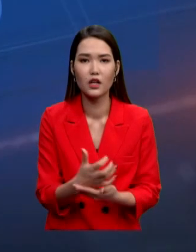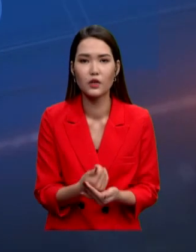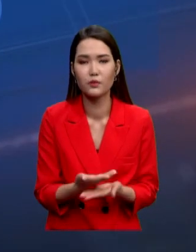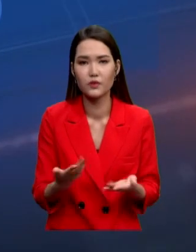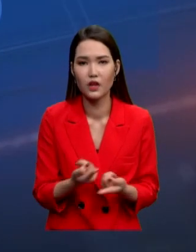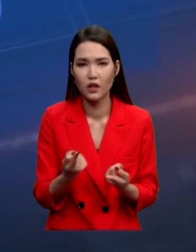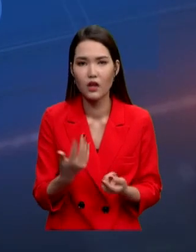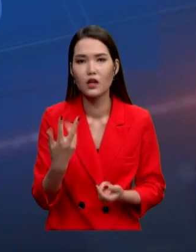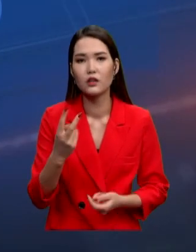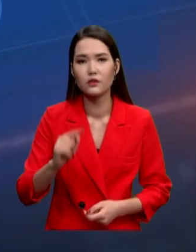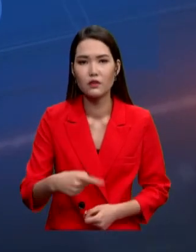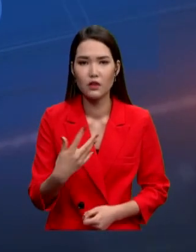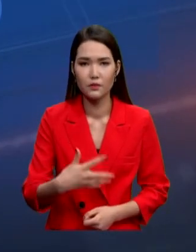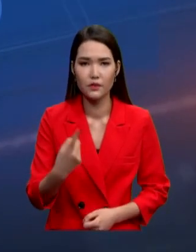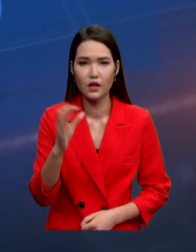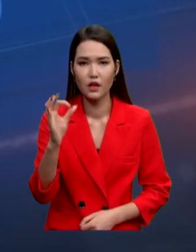набравшая всего